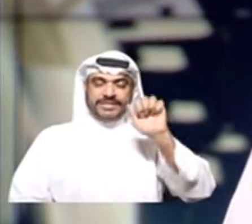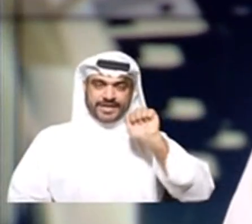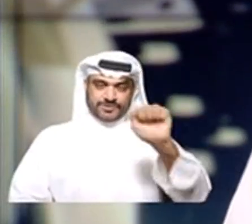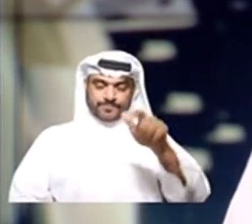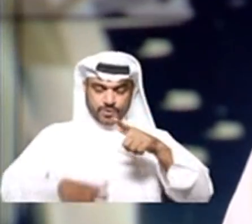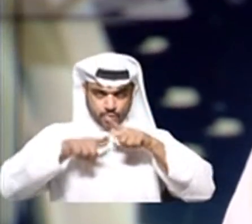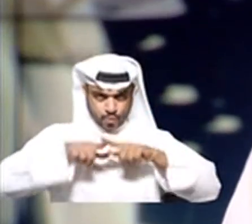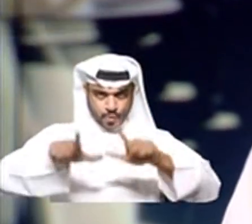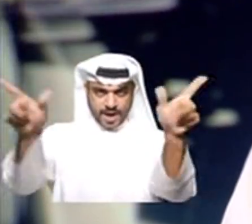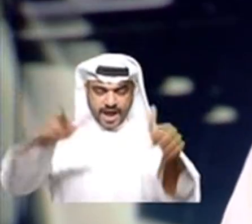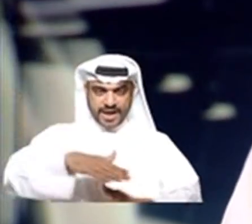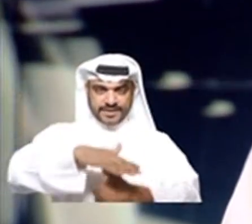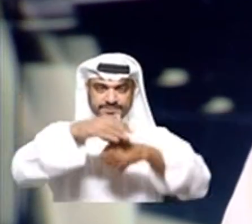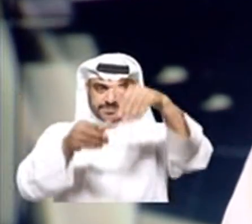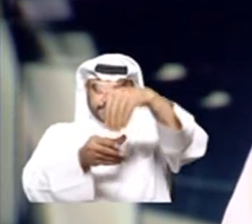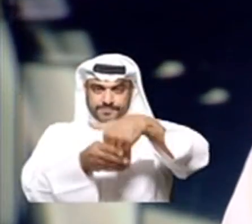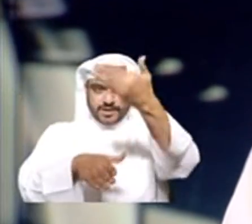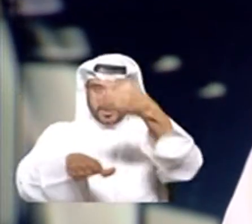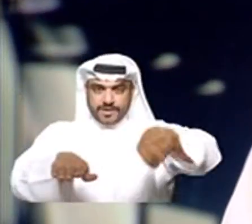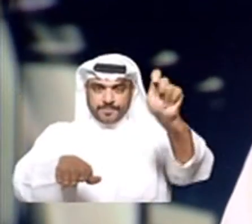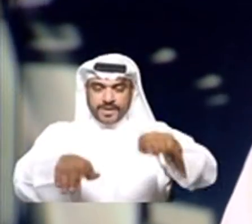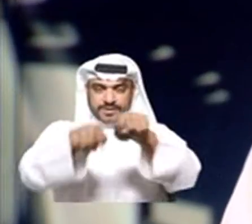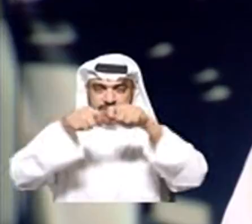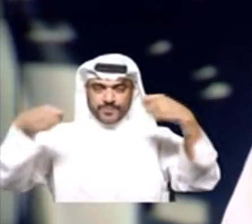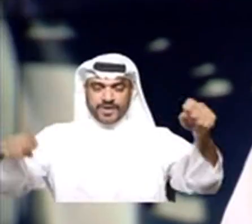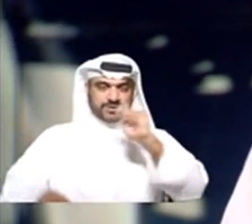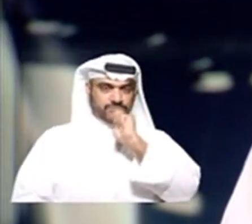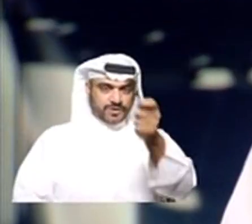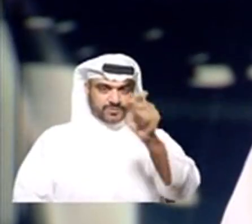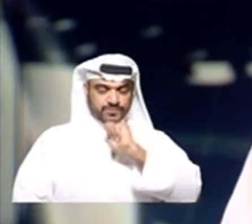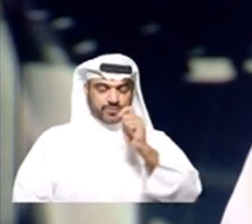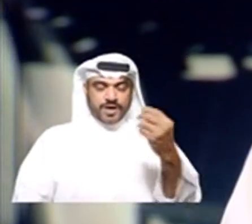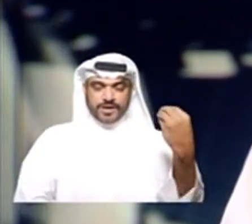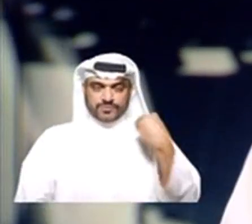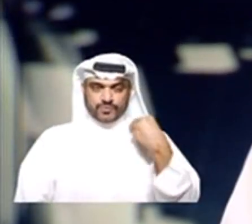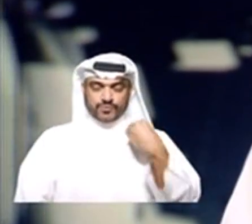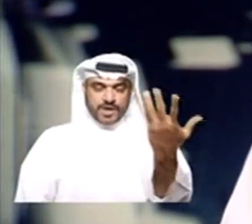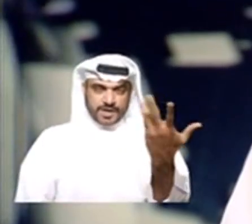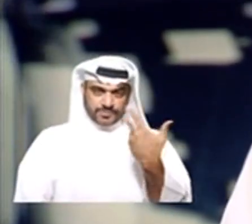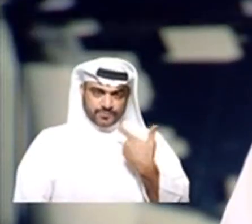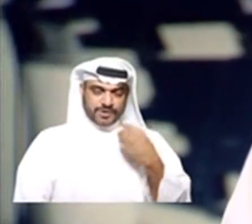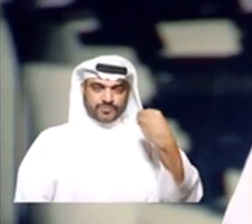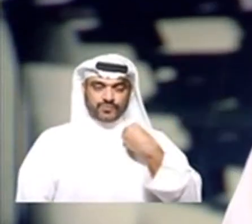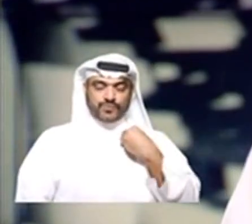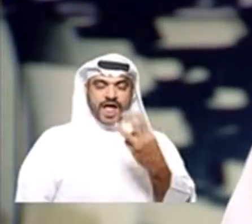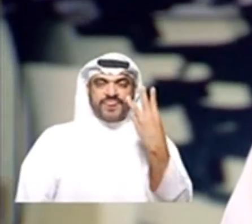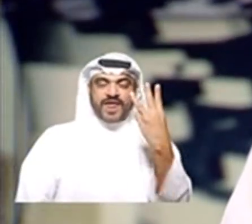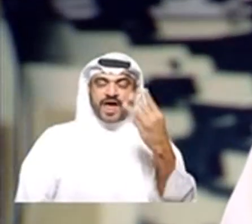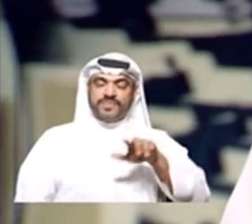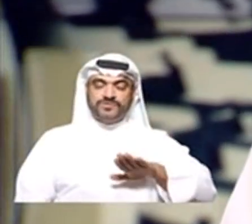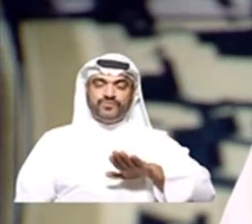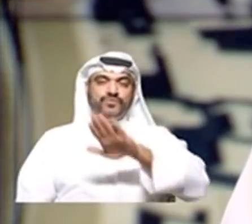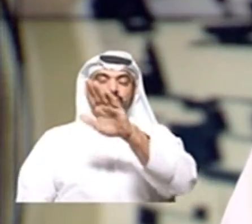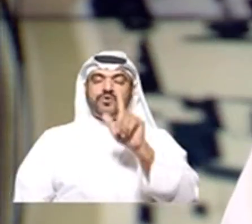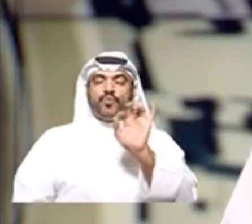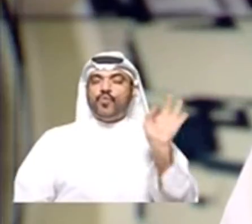الرئيس الغانم في تصريح صحفي بمجلس الأمة اليوم عن تلقي 3 دعوات لحضور حفل افتتاح كأس العالم لكرة